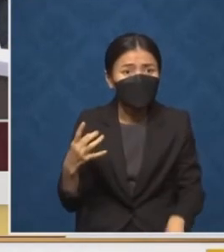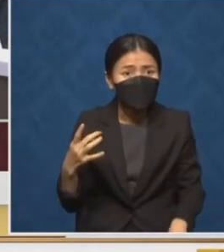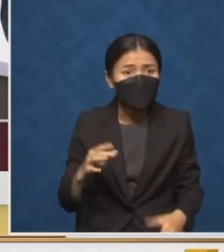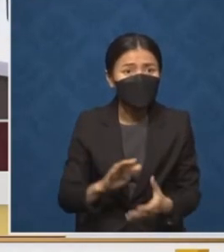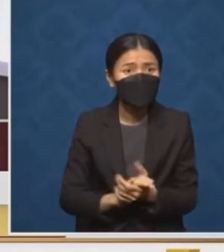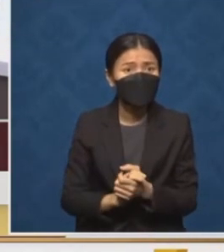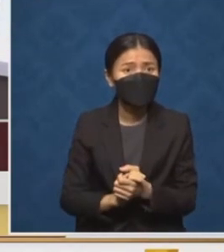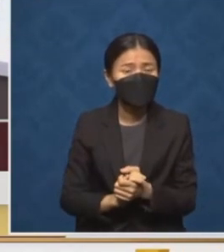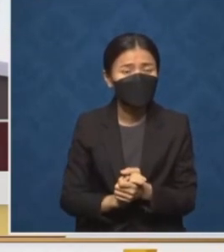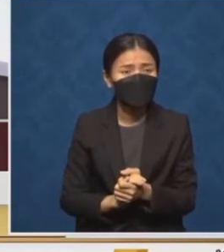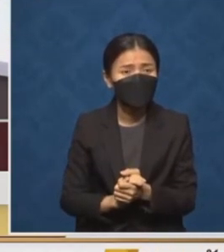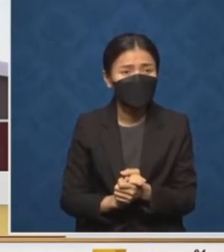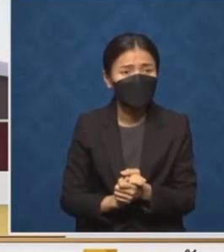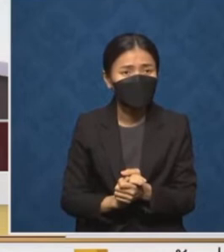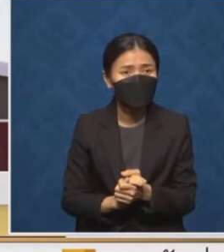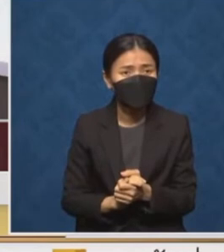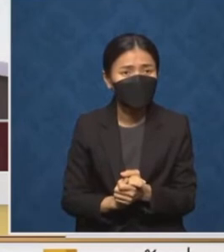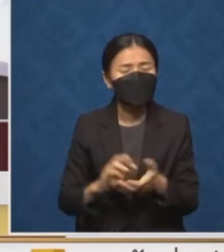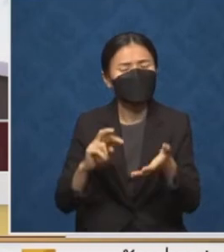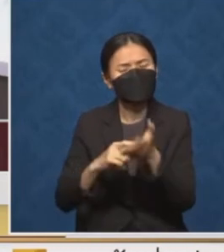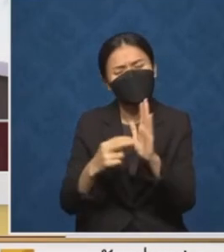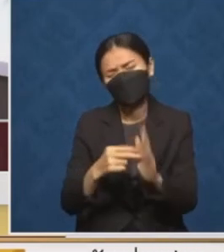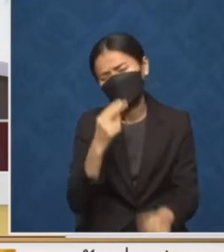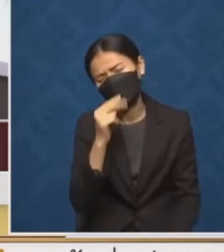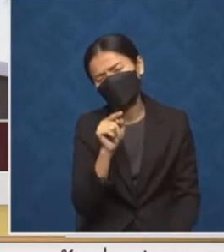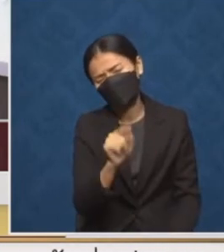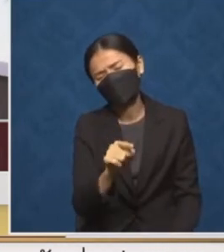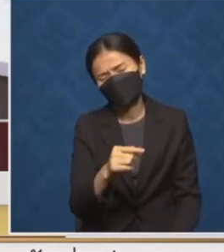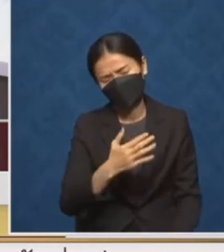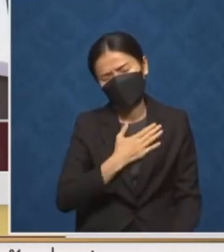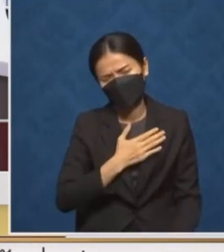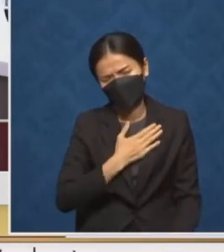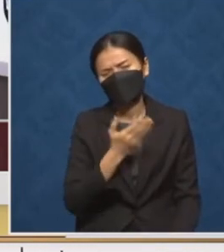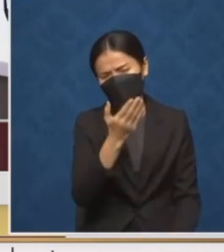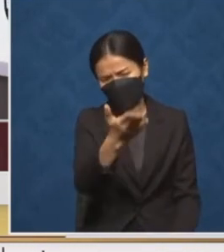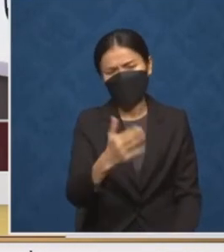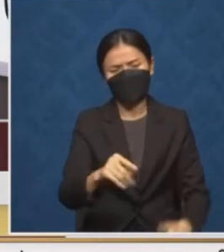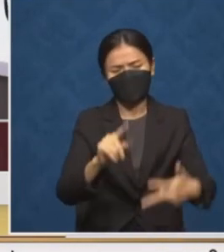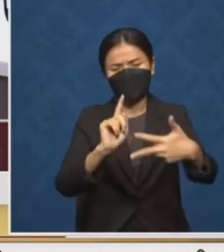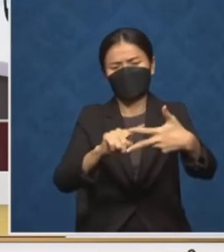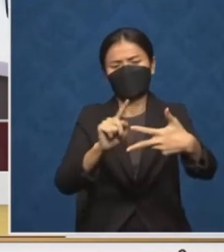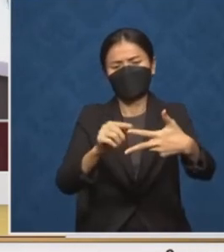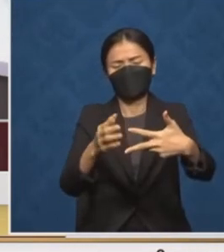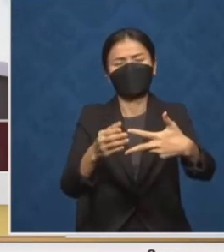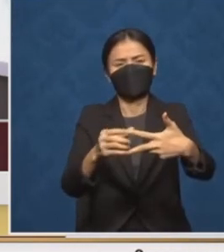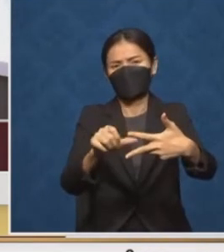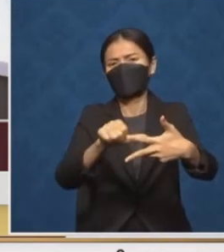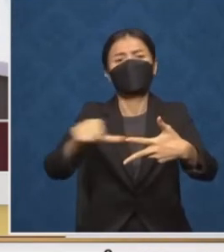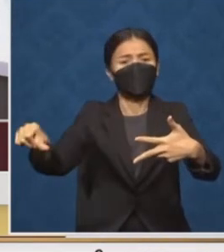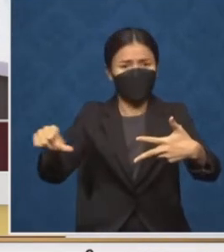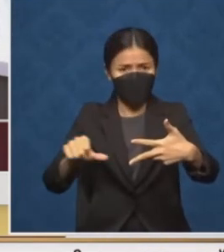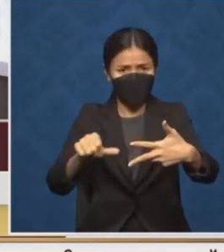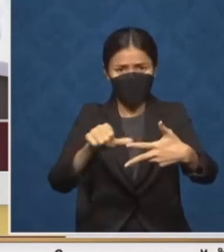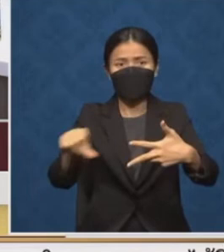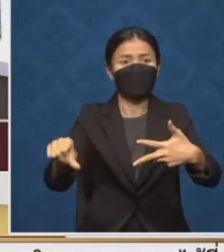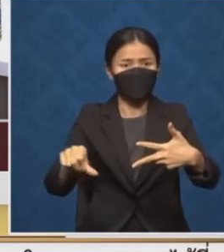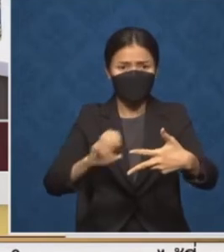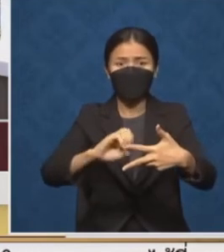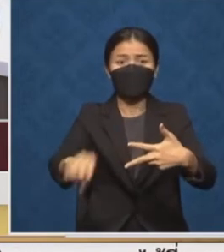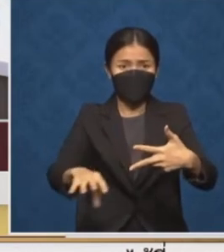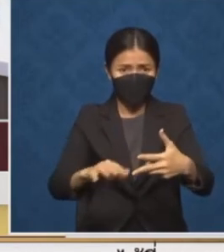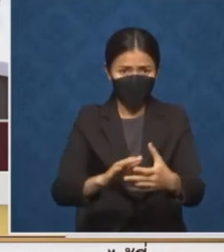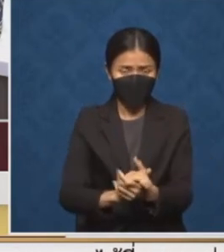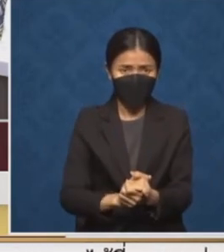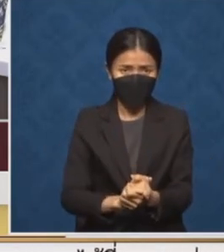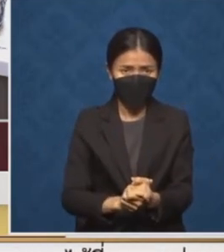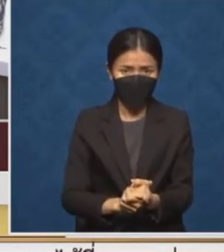รงกลางผมจึงแปลยติเพื่อตัดตรงนี้ออกเพื่อให้การออกกฎหมายของสภาแห่ง